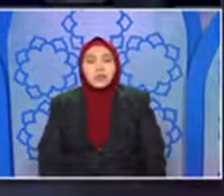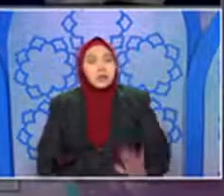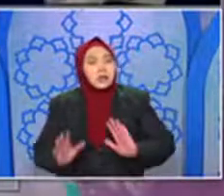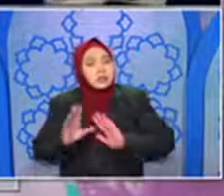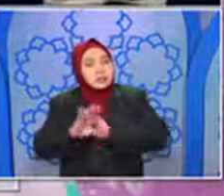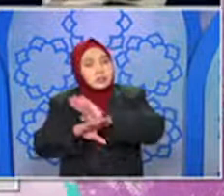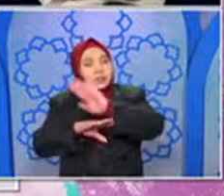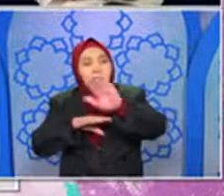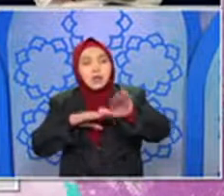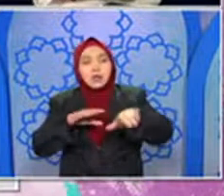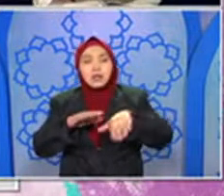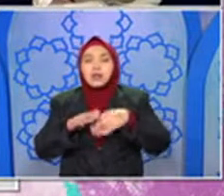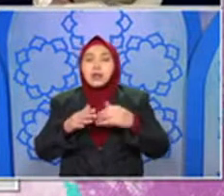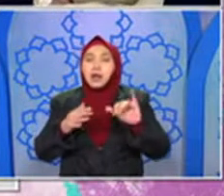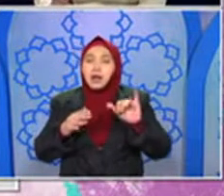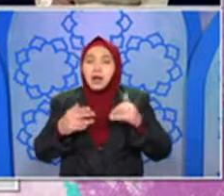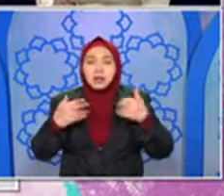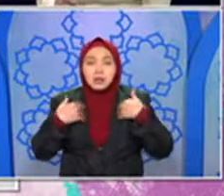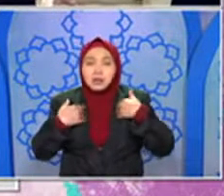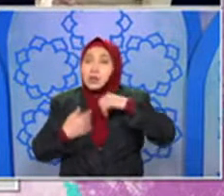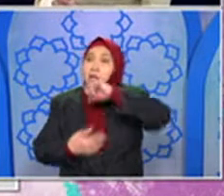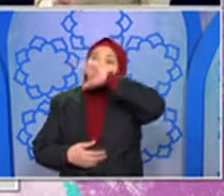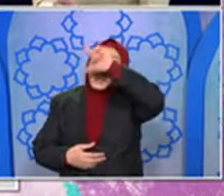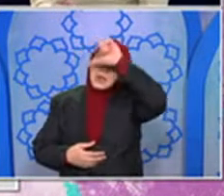سبح لله ما في